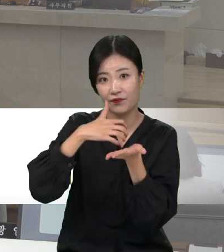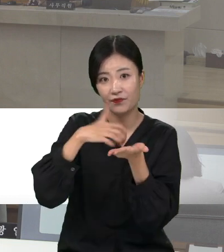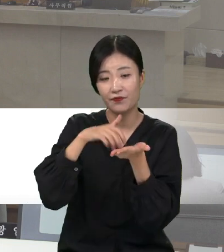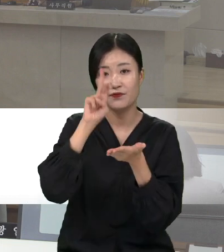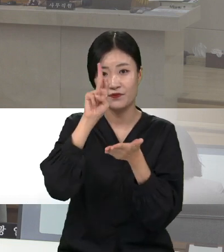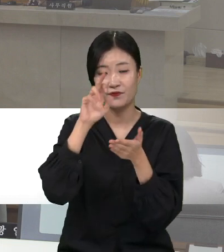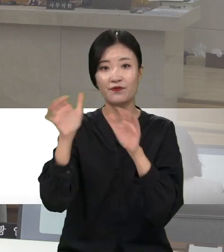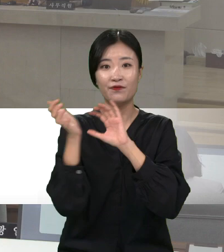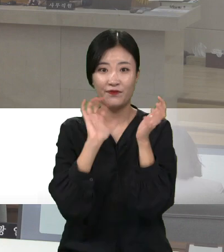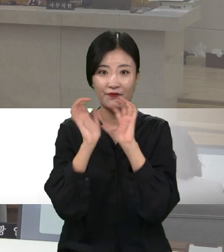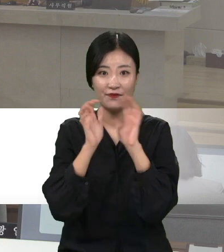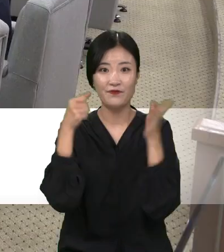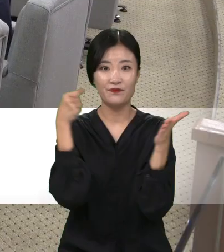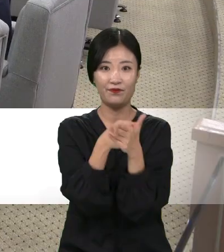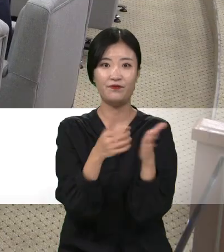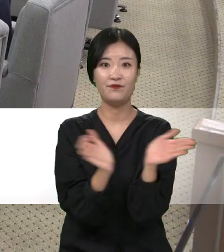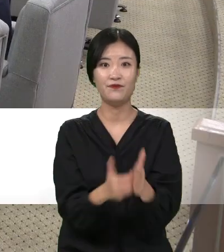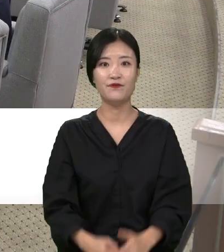팩을 했습니다